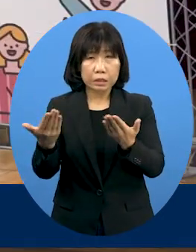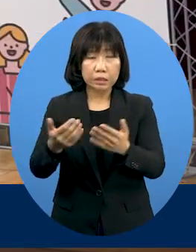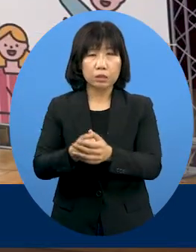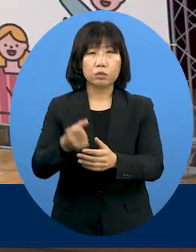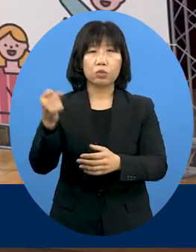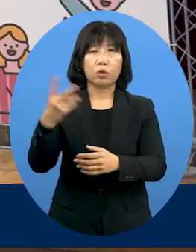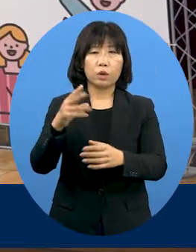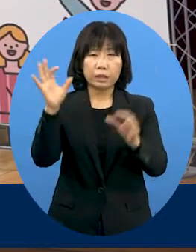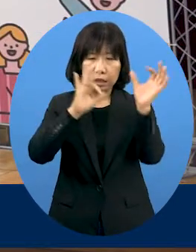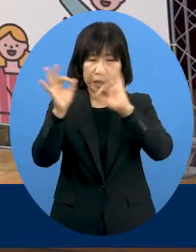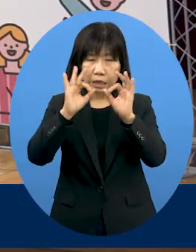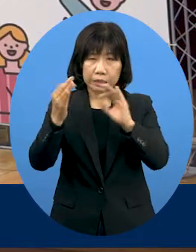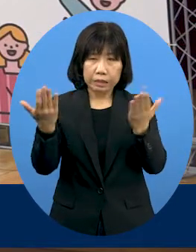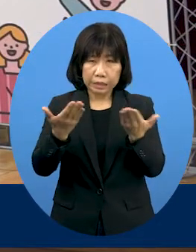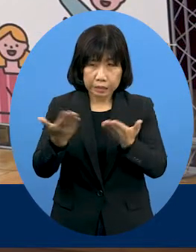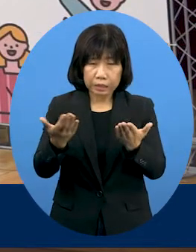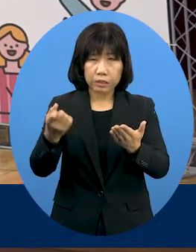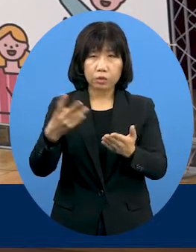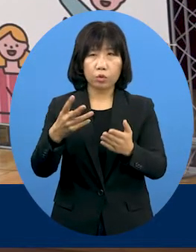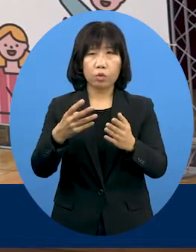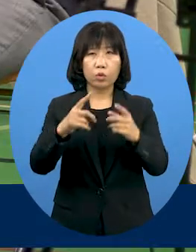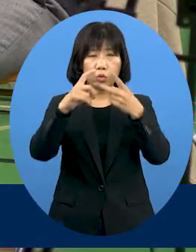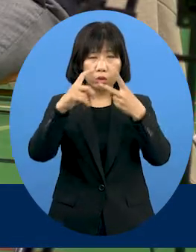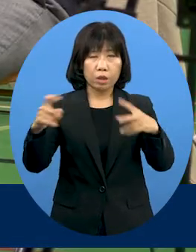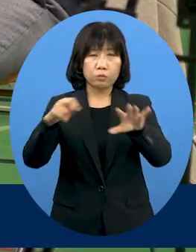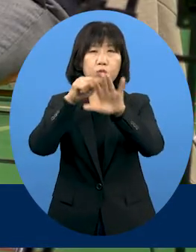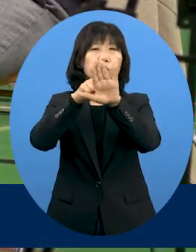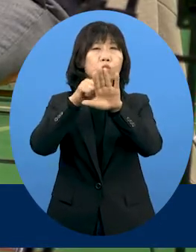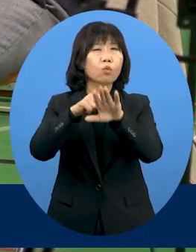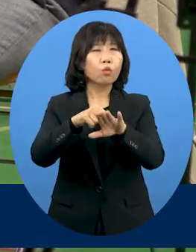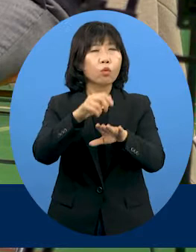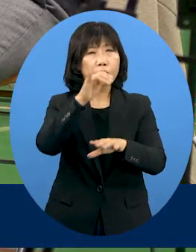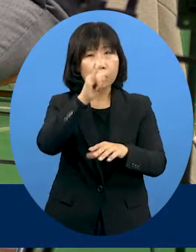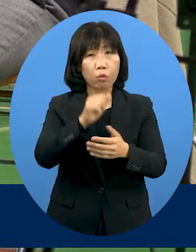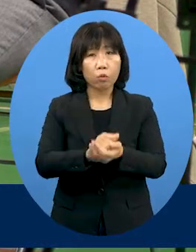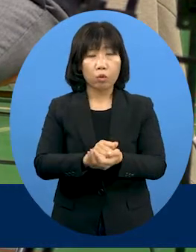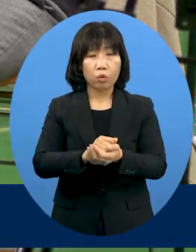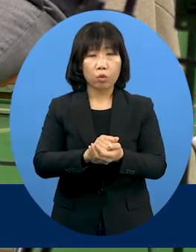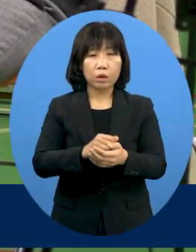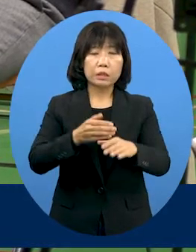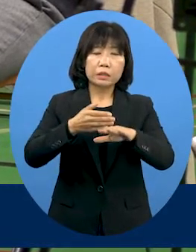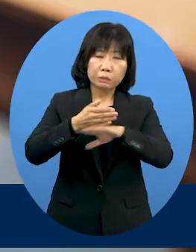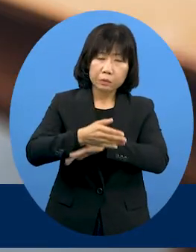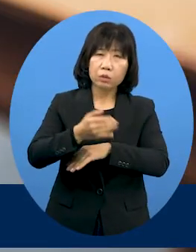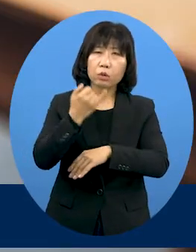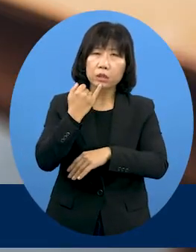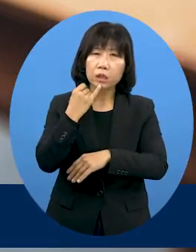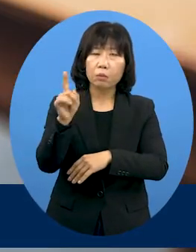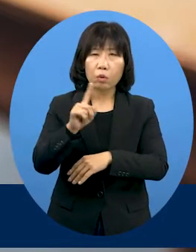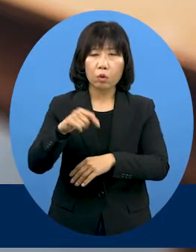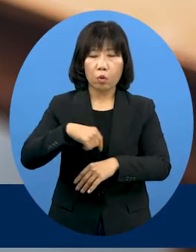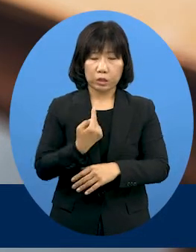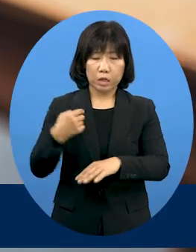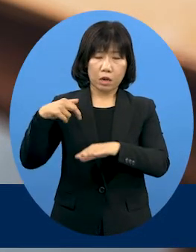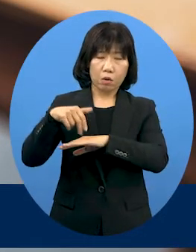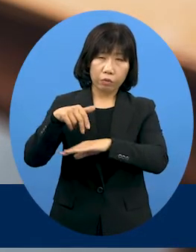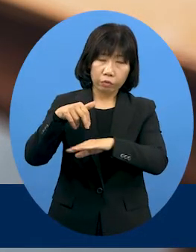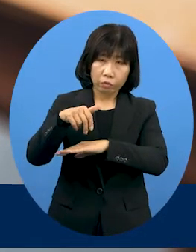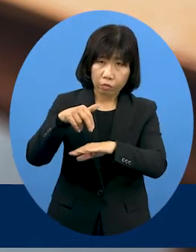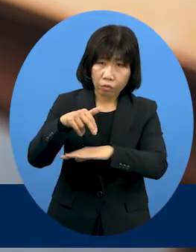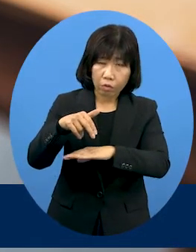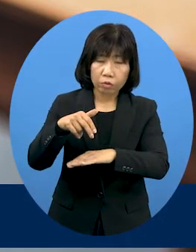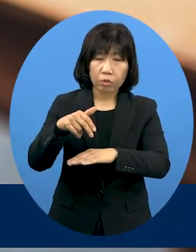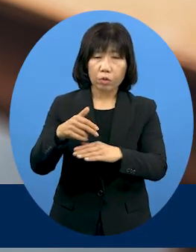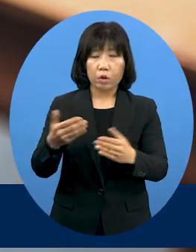일자리가 보이는 라디오 찾아가는 동 청 4 톡톡 프로그램이 준비 됐습니다 흔들려도 괜찮아 테마로 는